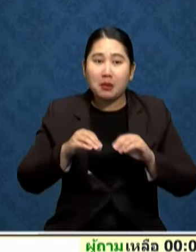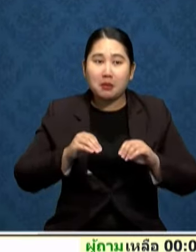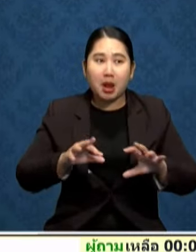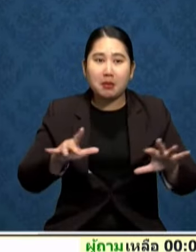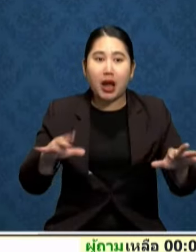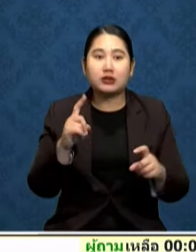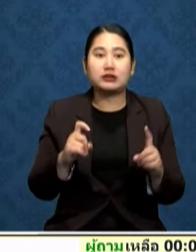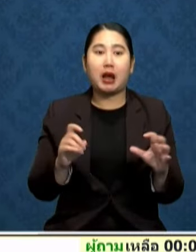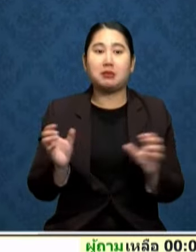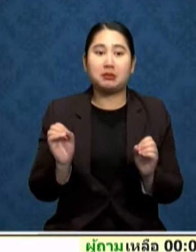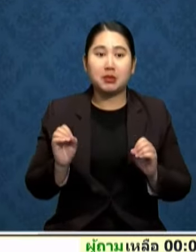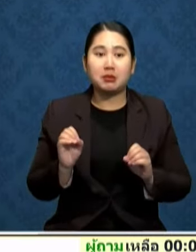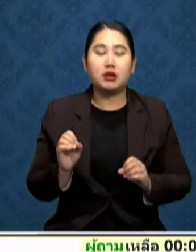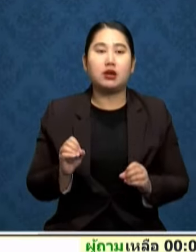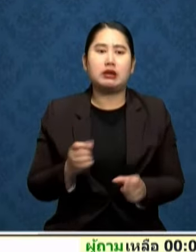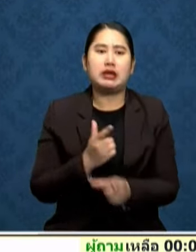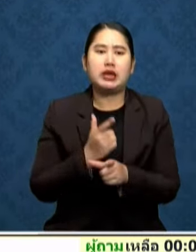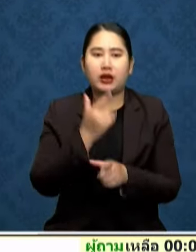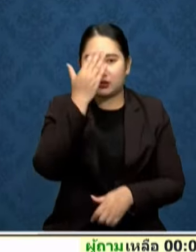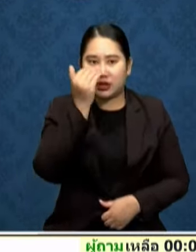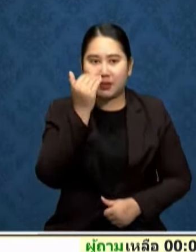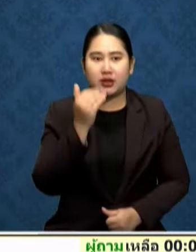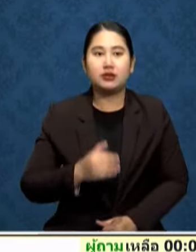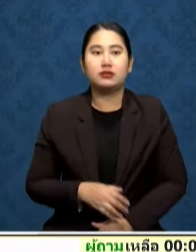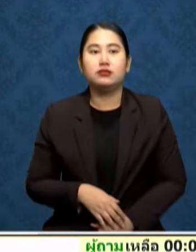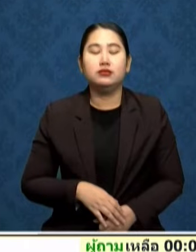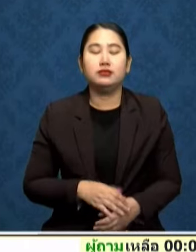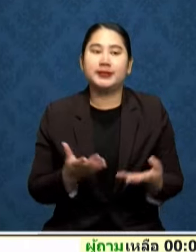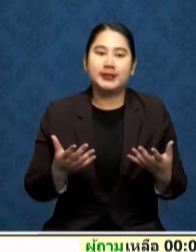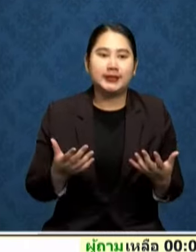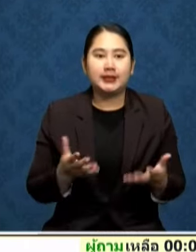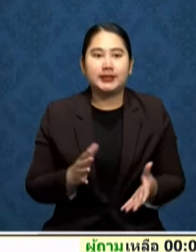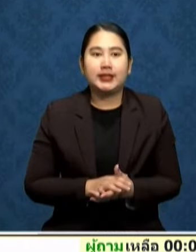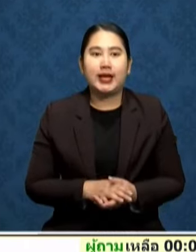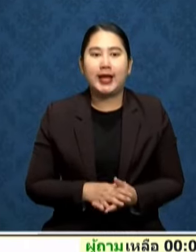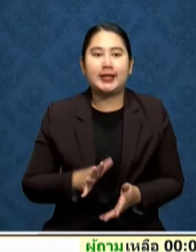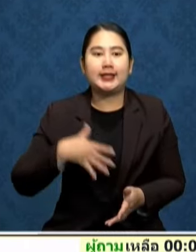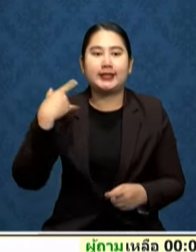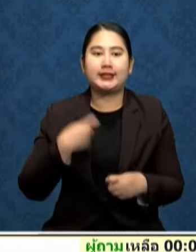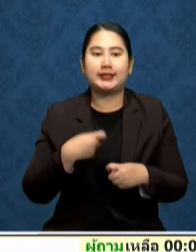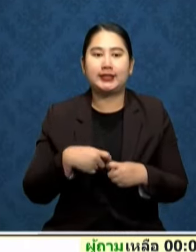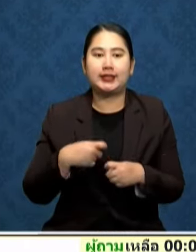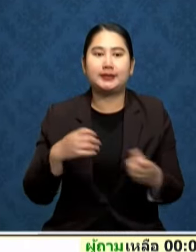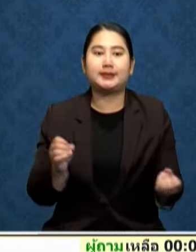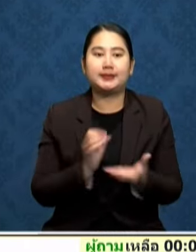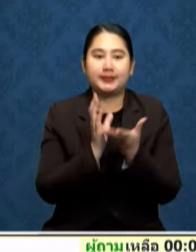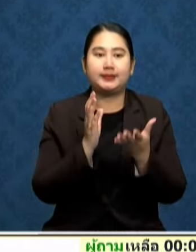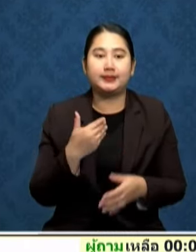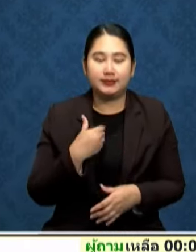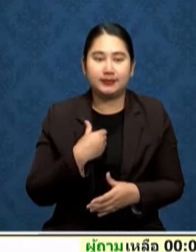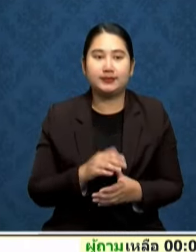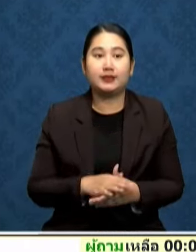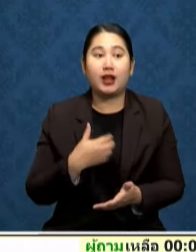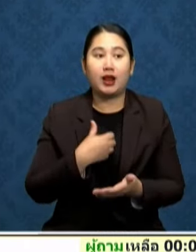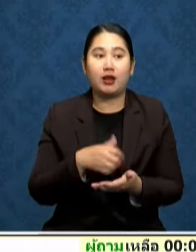ไวไม่ตายเลยไม่กินอะไรเลยเขาไปเลี้ยงทำไงครับเพราะนั้นมันครึ่งๆกลางๆแบบนี้มาโดยตลอดมันเลยระบาดเป็นทวีคูณขึ้นและผ